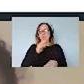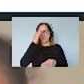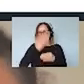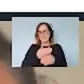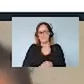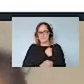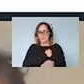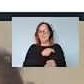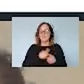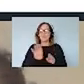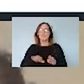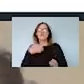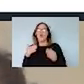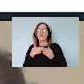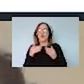i ze strony